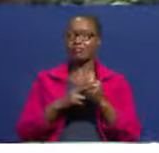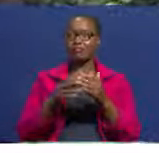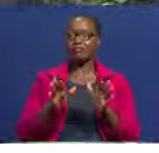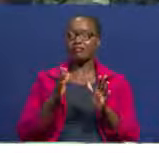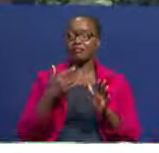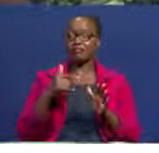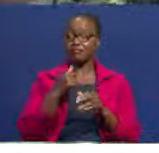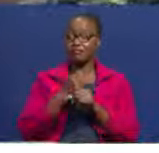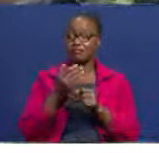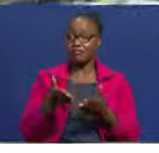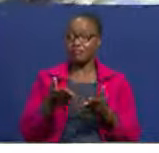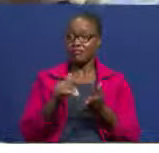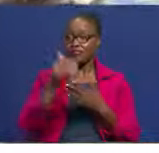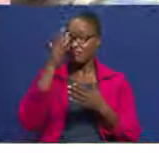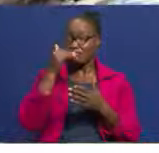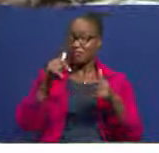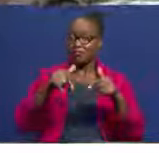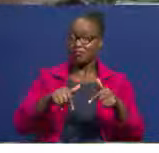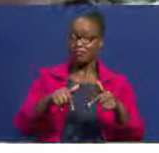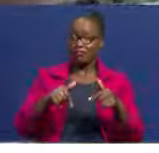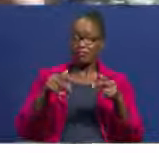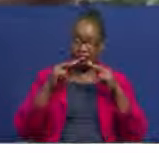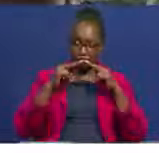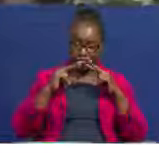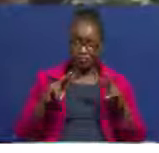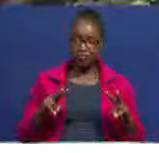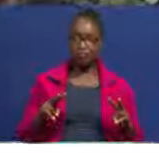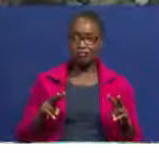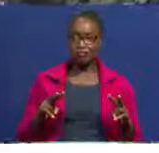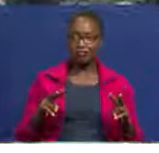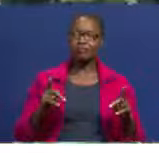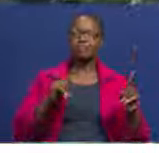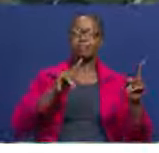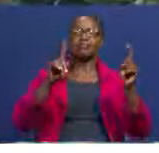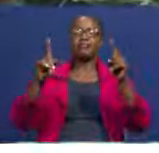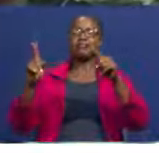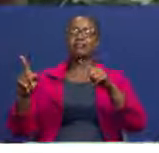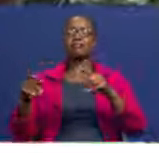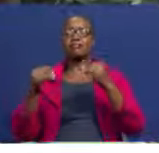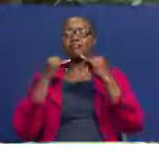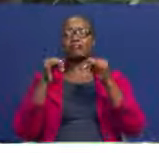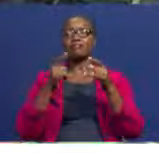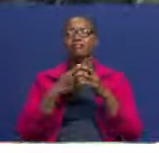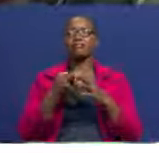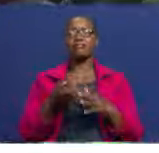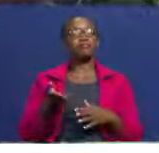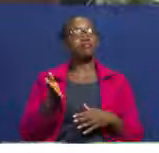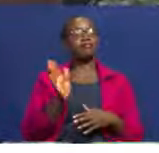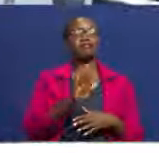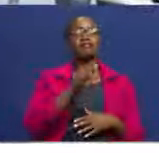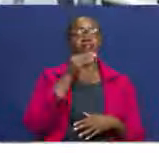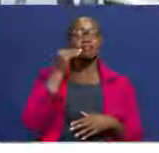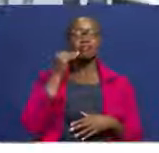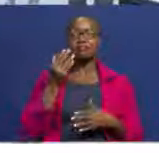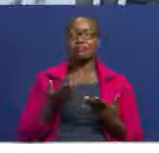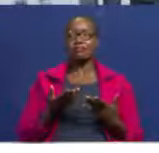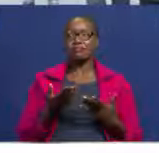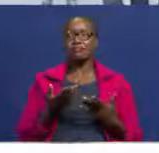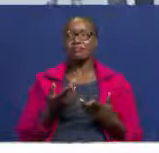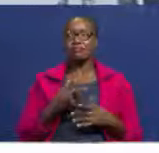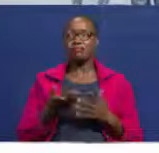this. And that's why we are here today. We are very peaceful. Tutazunguka, tutapasa information yetu, tukimaliza siku tutaenda nyumbani.